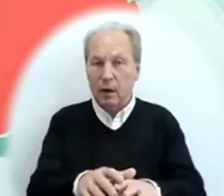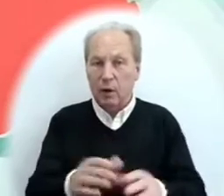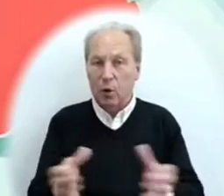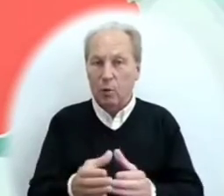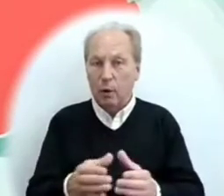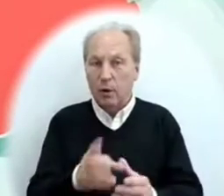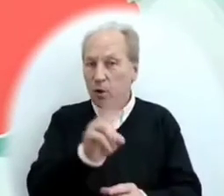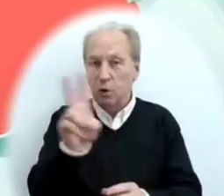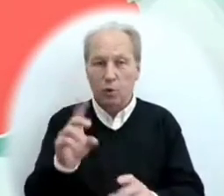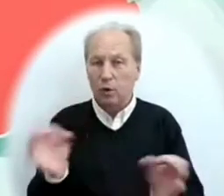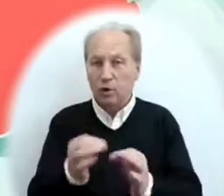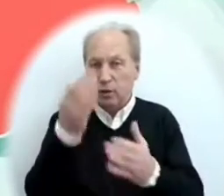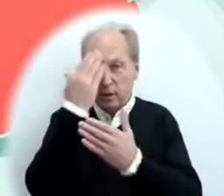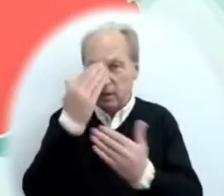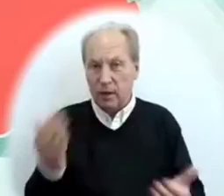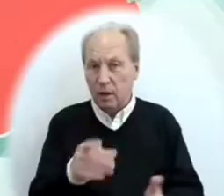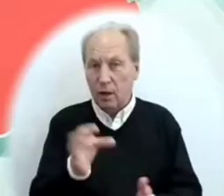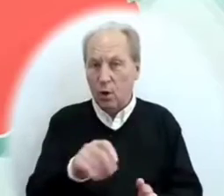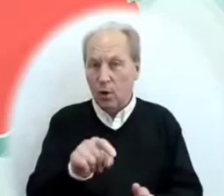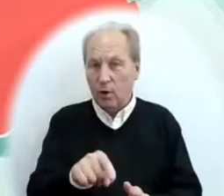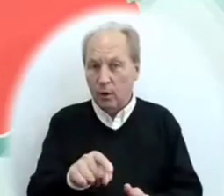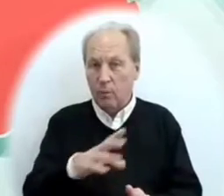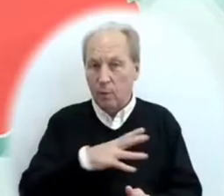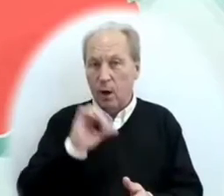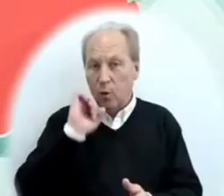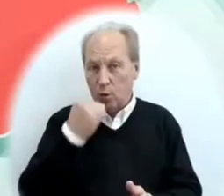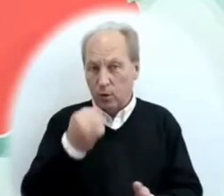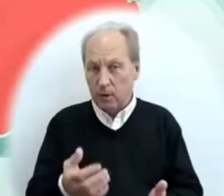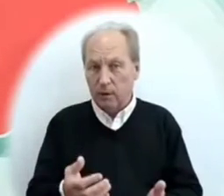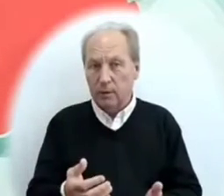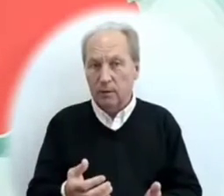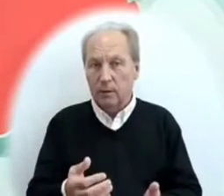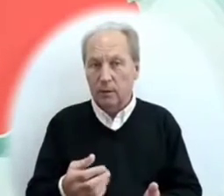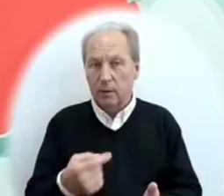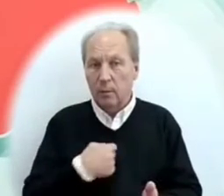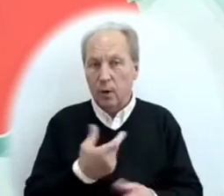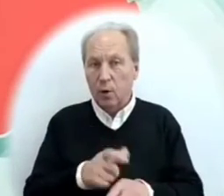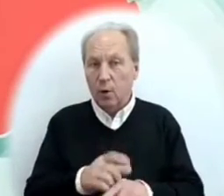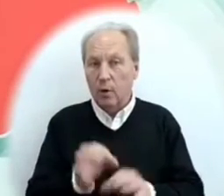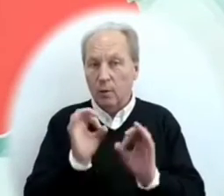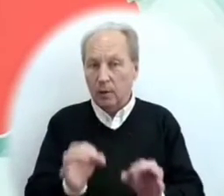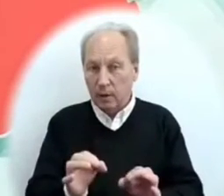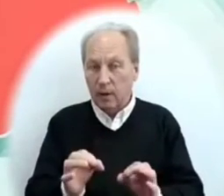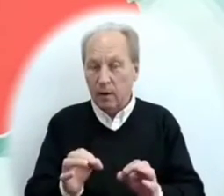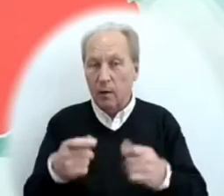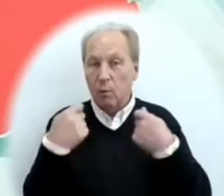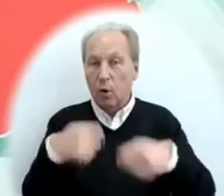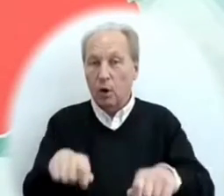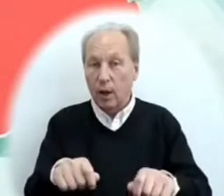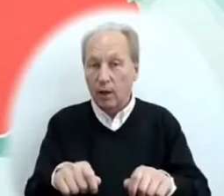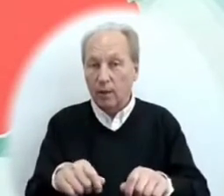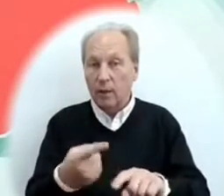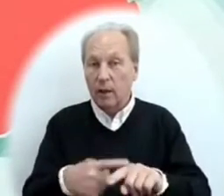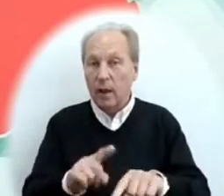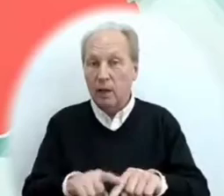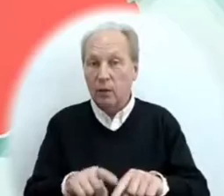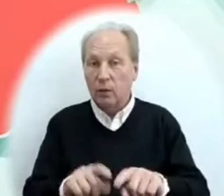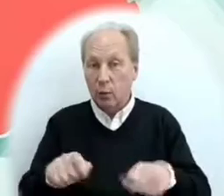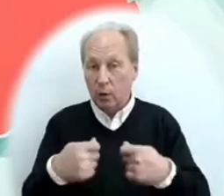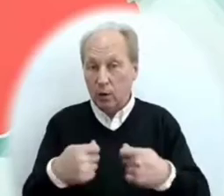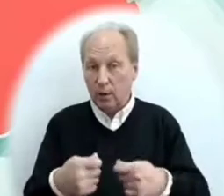маркетинг, 93-й год, осень. И мне очень правильно продали этот бизнес. Вы понимаете, мне продали вот